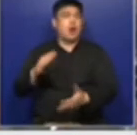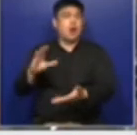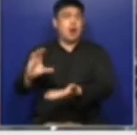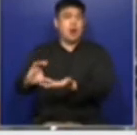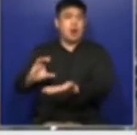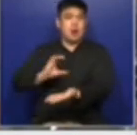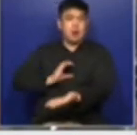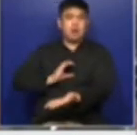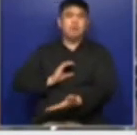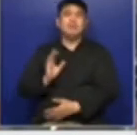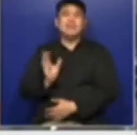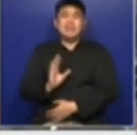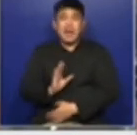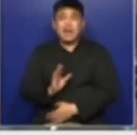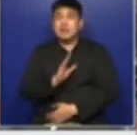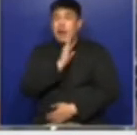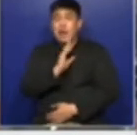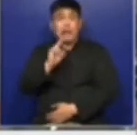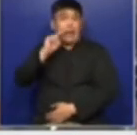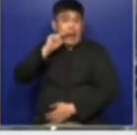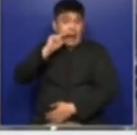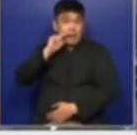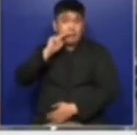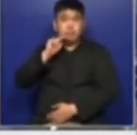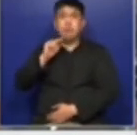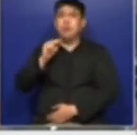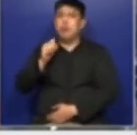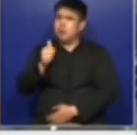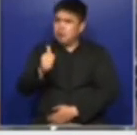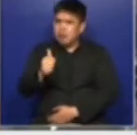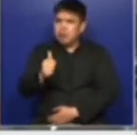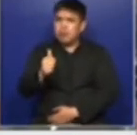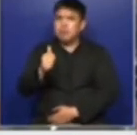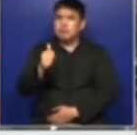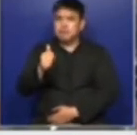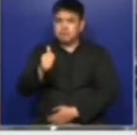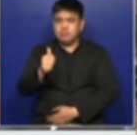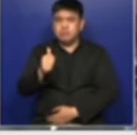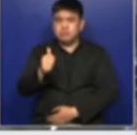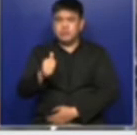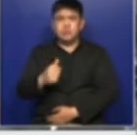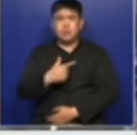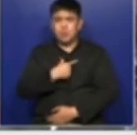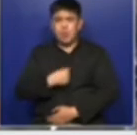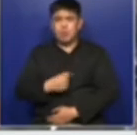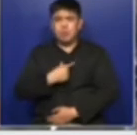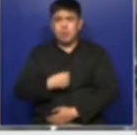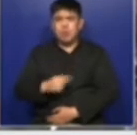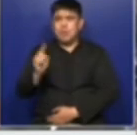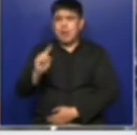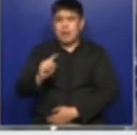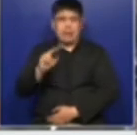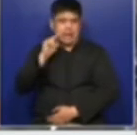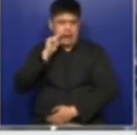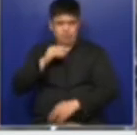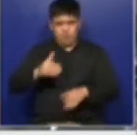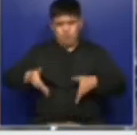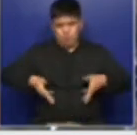ไรมากมายนะครับแต่ถ้ามีน้ำเนี่ยเขาบอกดีนะครับเขาชอบมากกว่าจะไปแจกเงินเขาอีกนะ